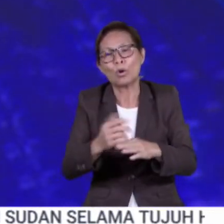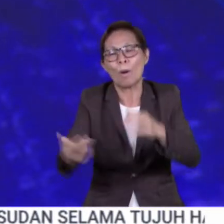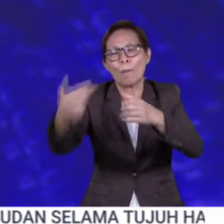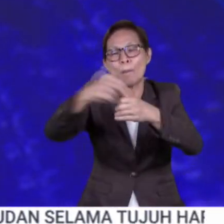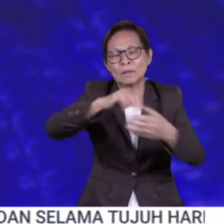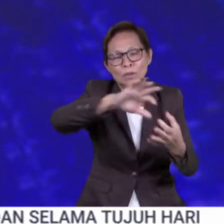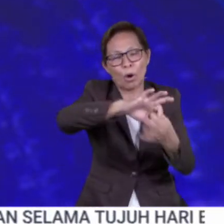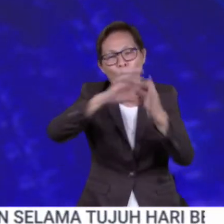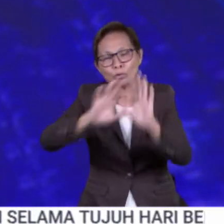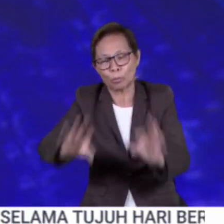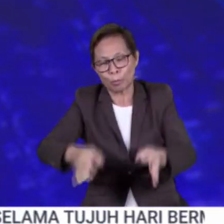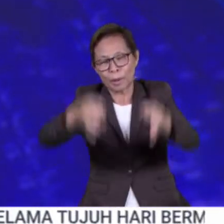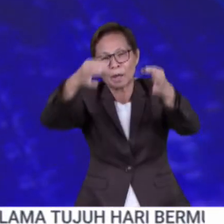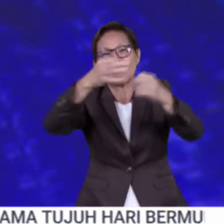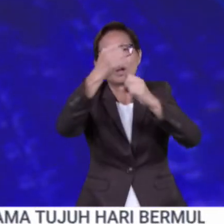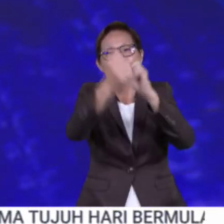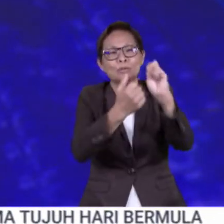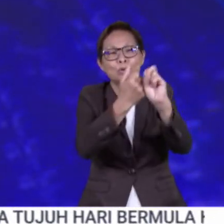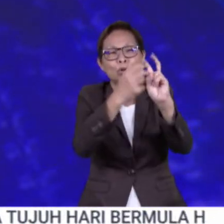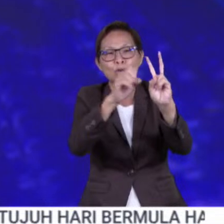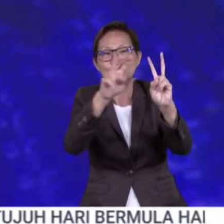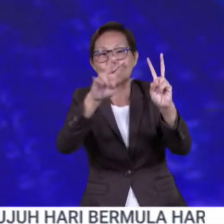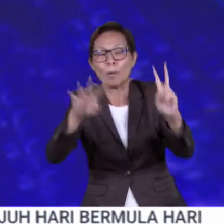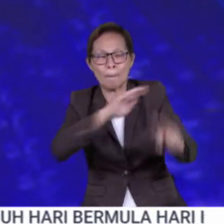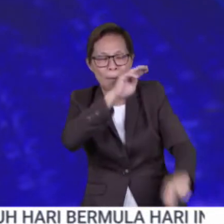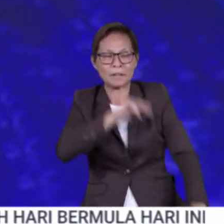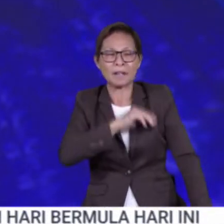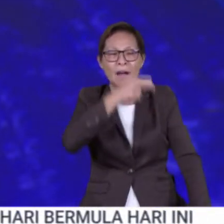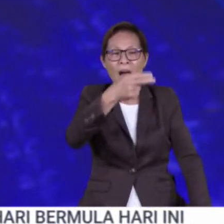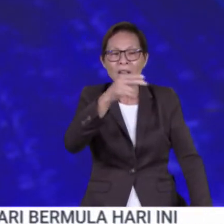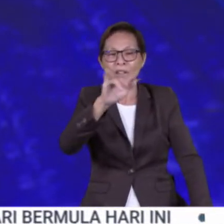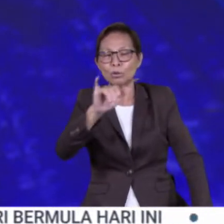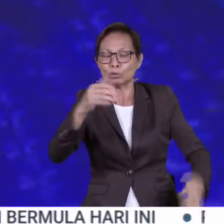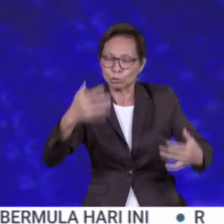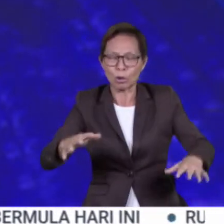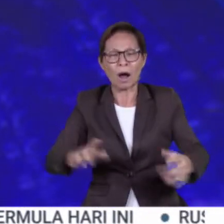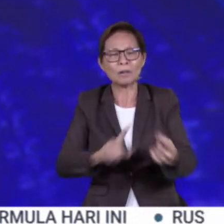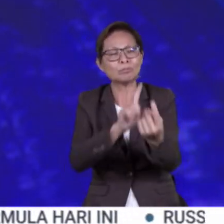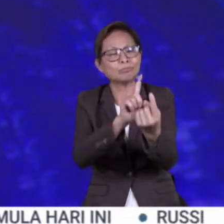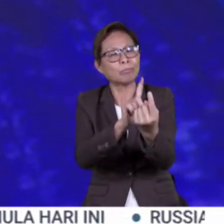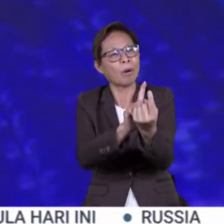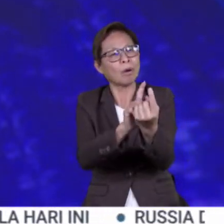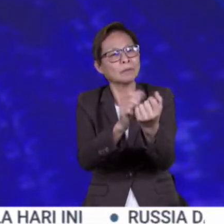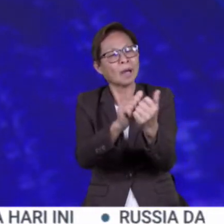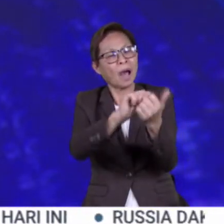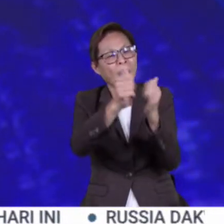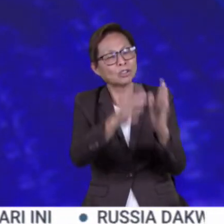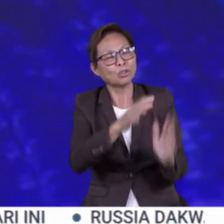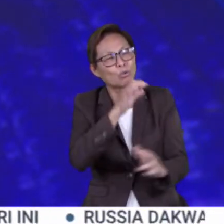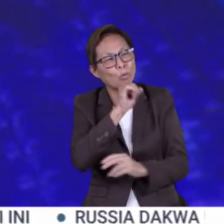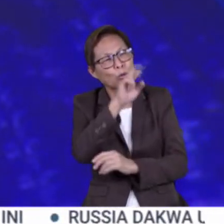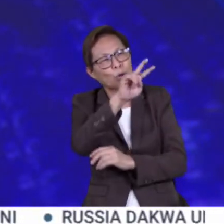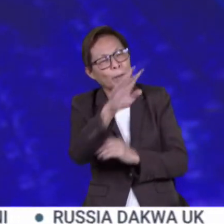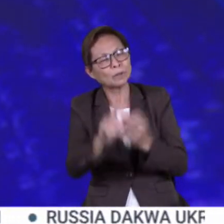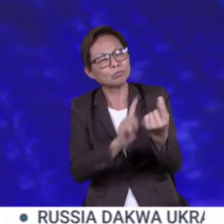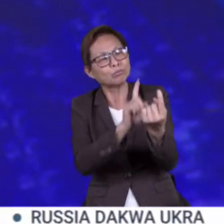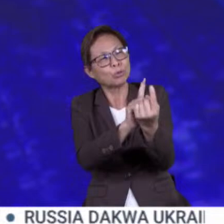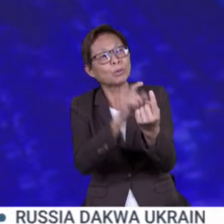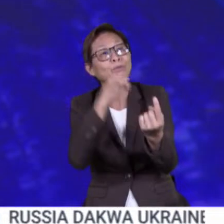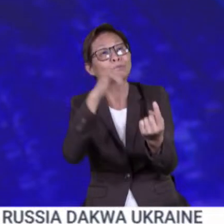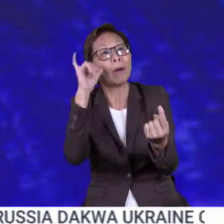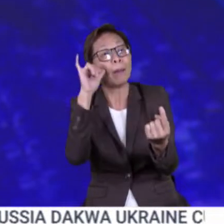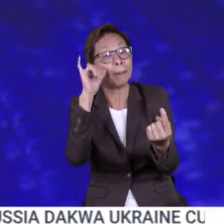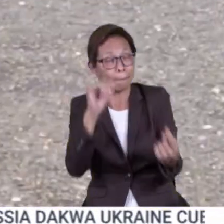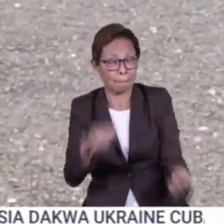Olimpik Paris 2024. Menterinya Hannah Yeoh telah mengadakan pertemuan dengan atlet berusia 24 tahun itu semalam.